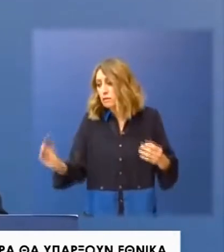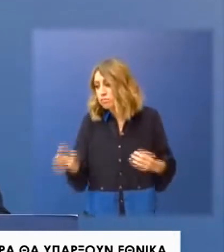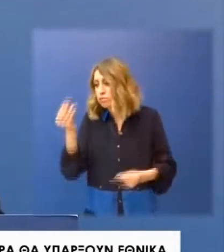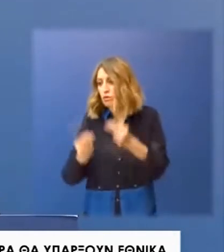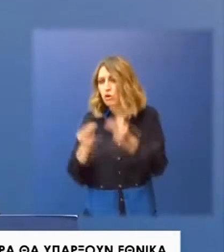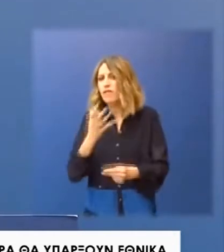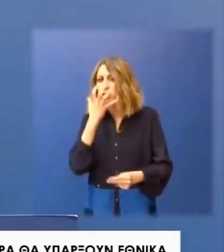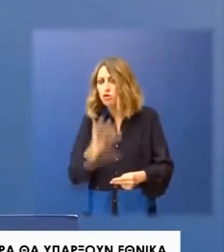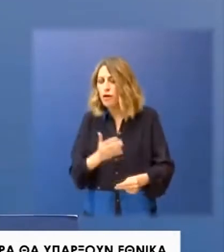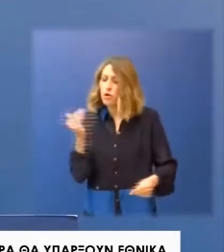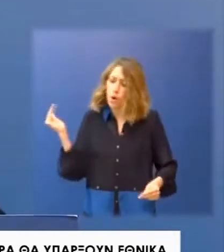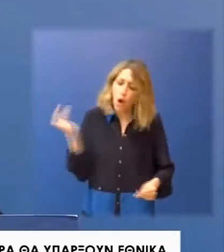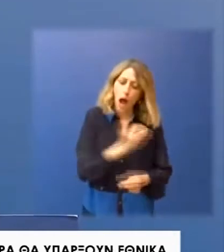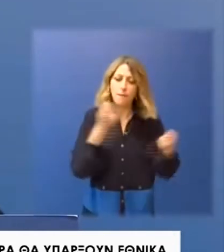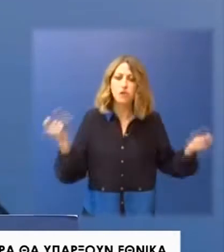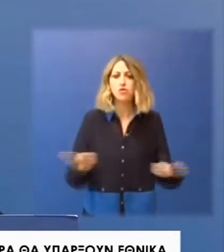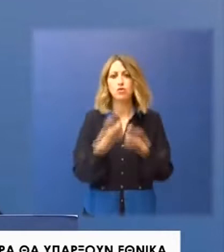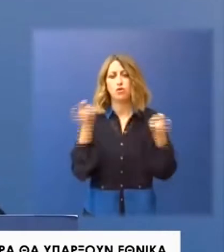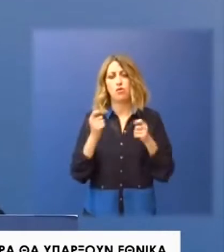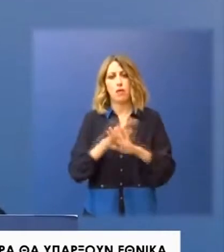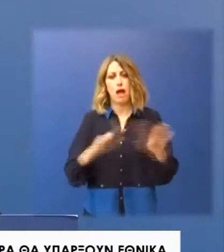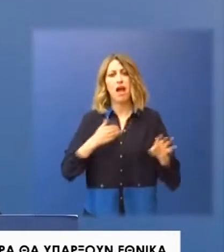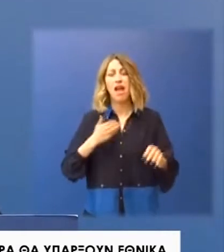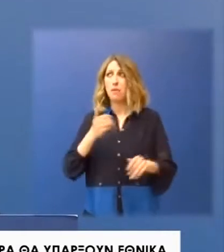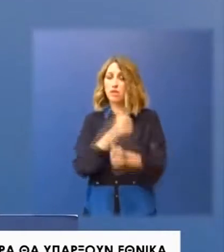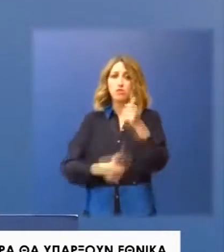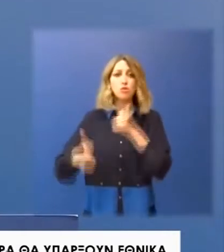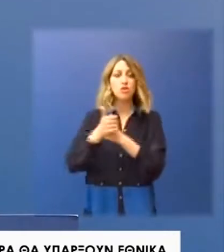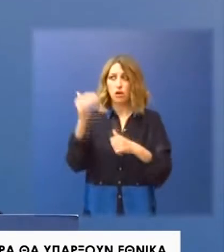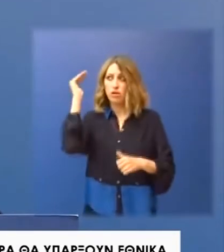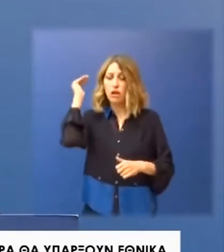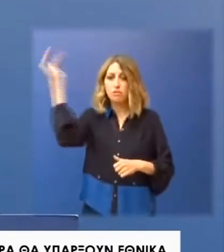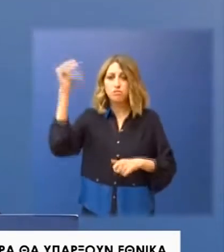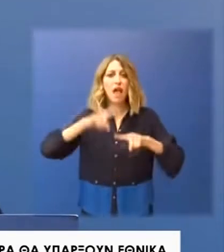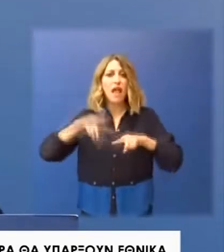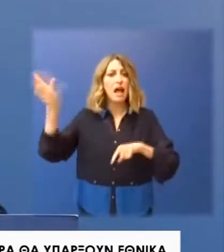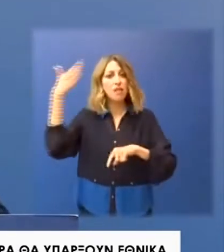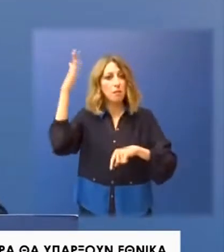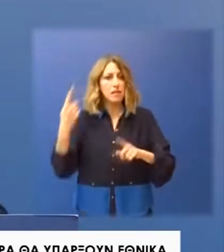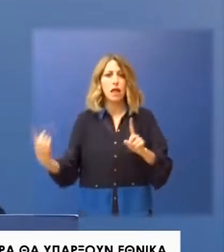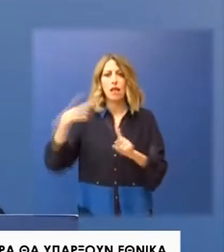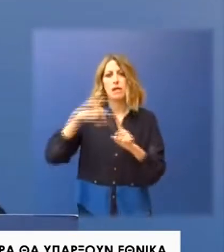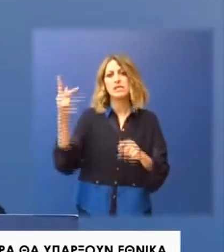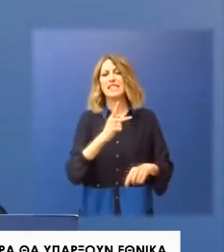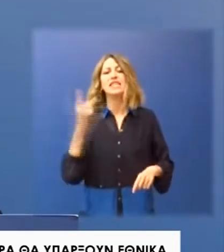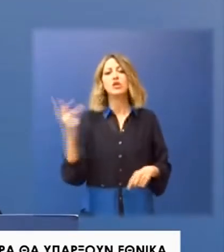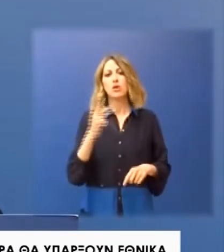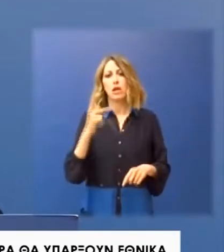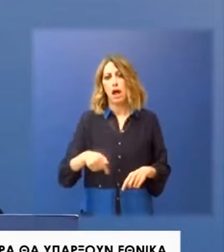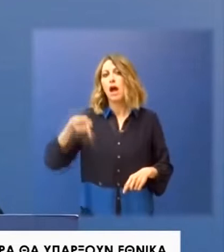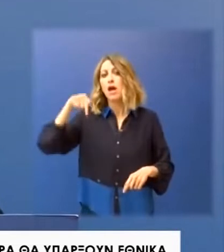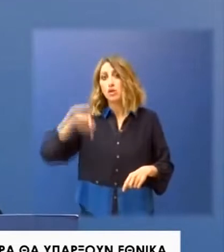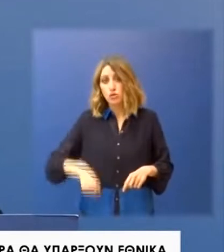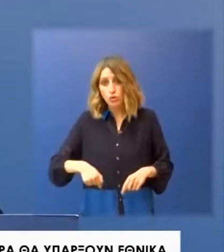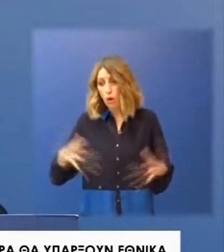πατρίδας. Οι εξελίξεις στην διεθνή οικονομία και το κύμα των εκρηκτικών ανατιμήσεων στην ενέργεια είναι κατακλυσμιαίες και είναι απόλυτη επιλογή